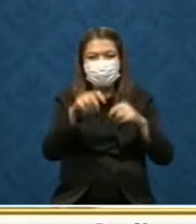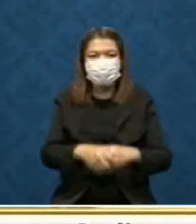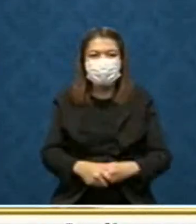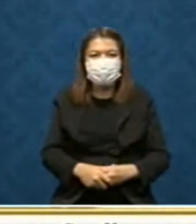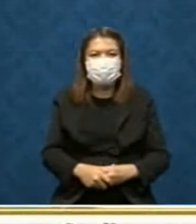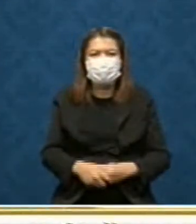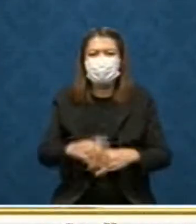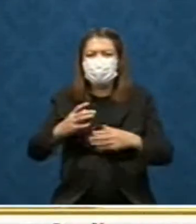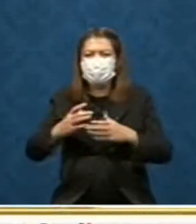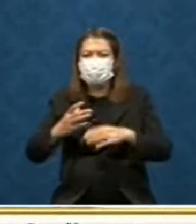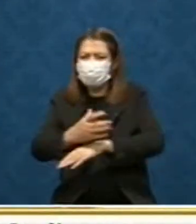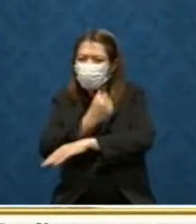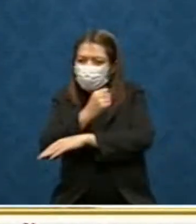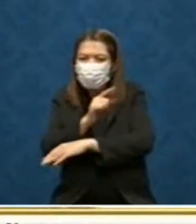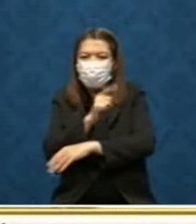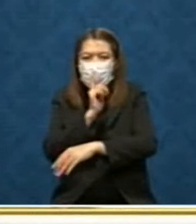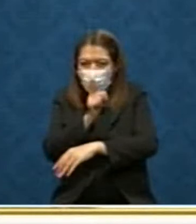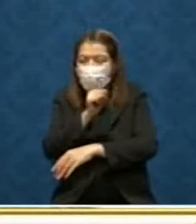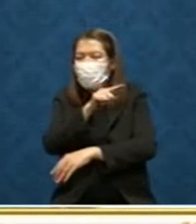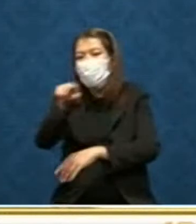ไปอยู่พักไตองโทษพันั้นด้วย